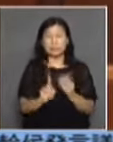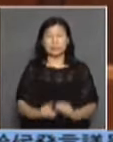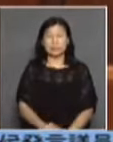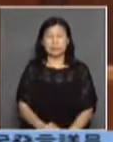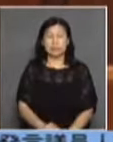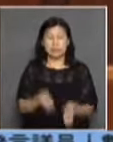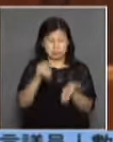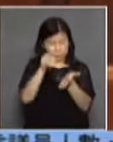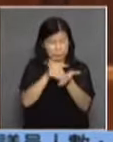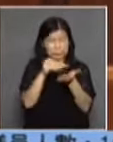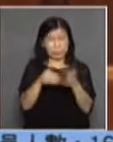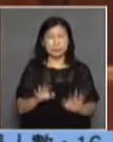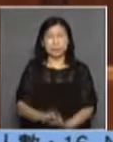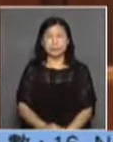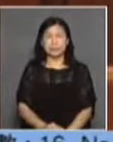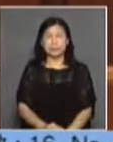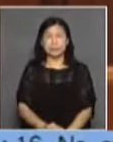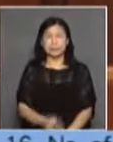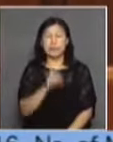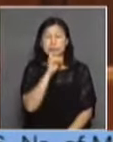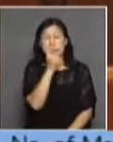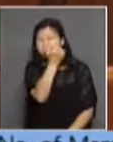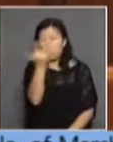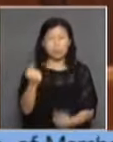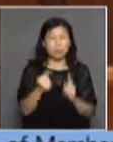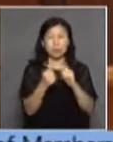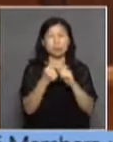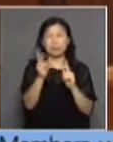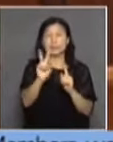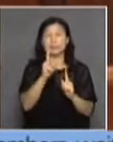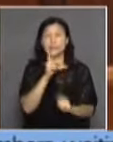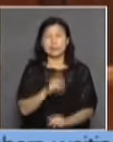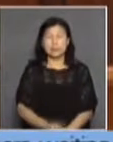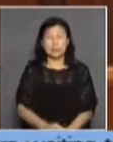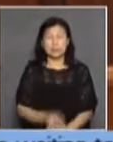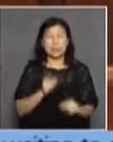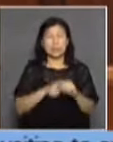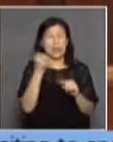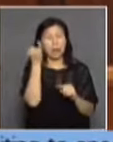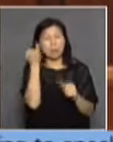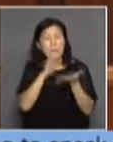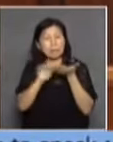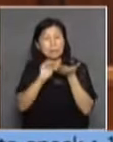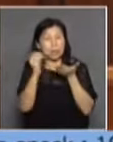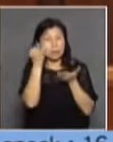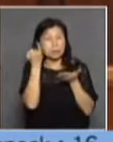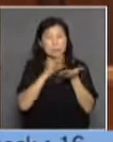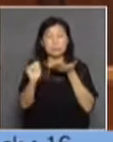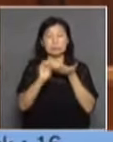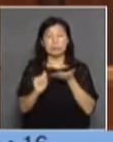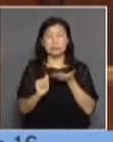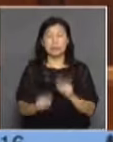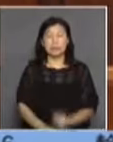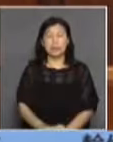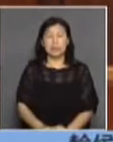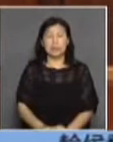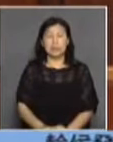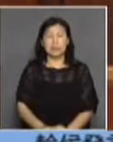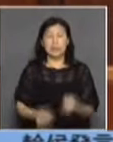實係有唔少人咧，佢係唔係好清楚我哋整個憲制基